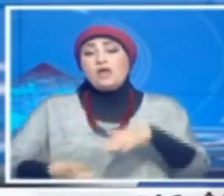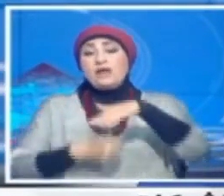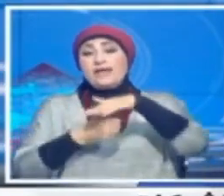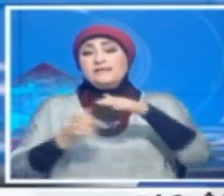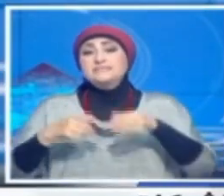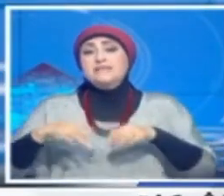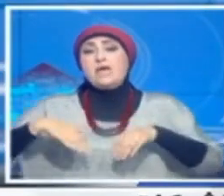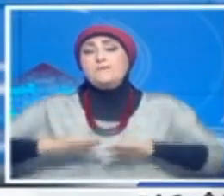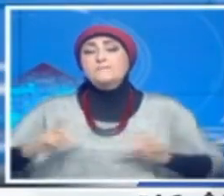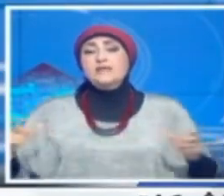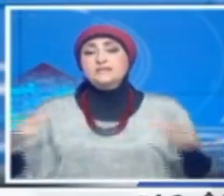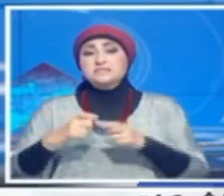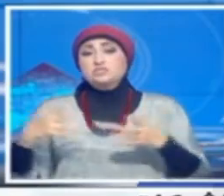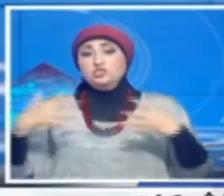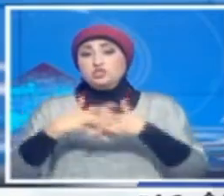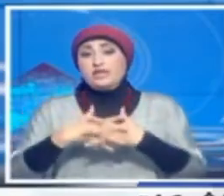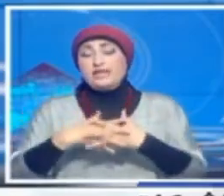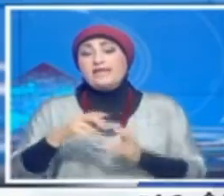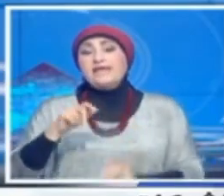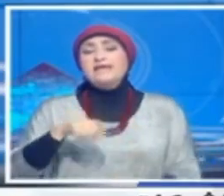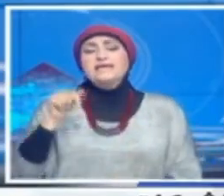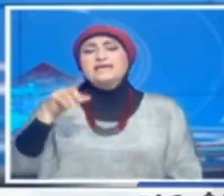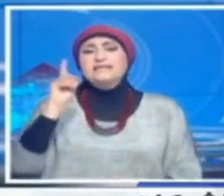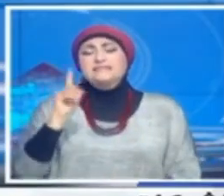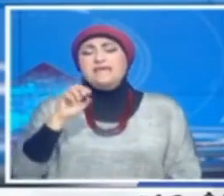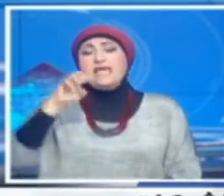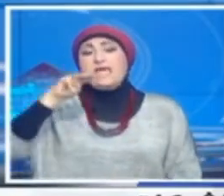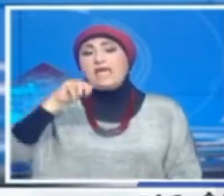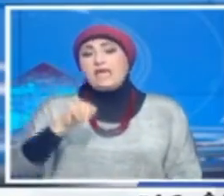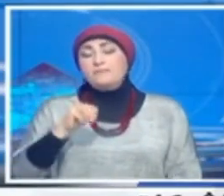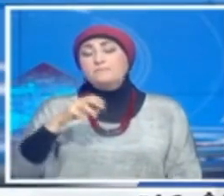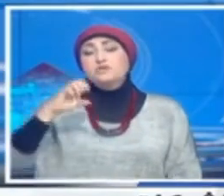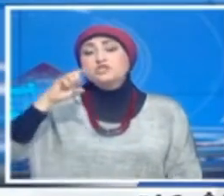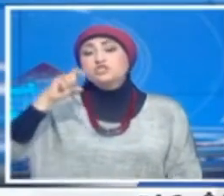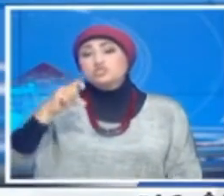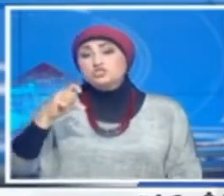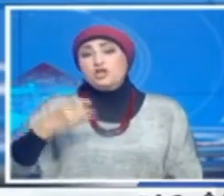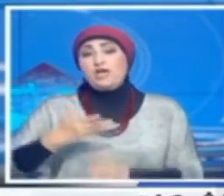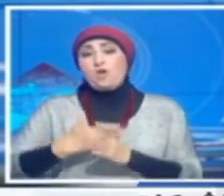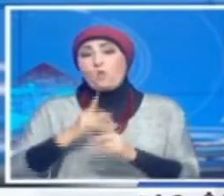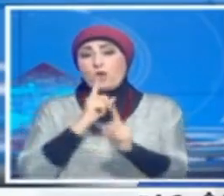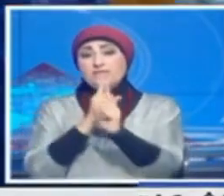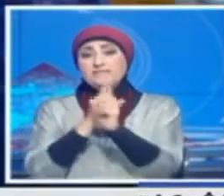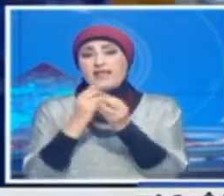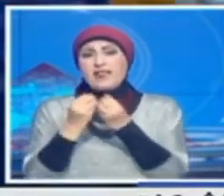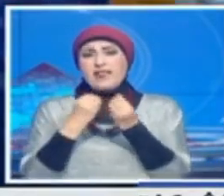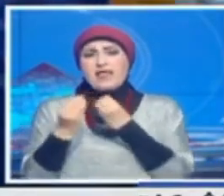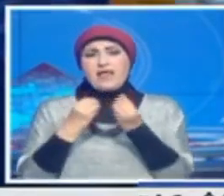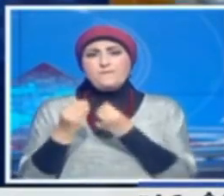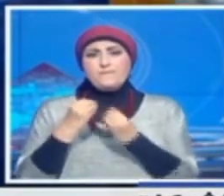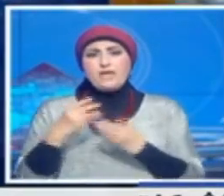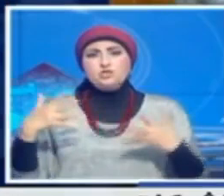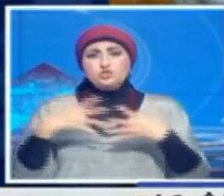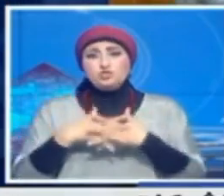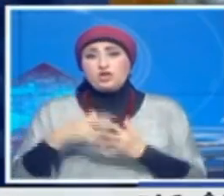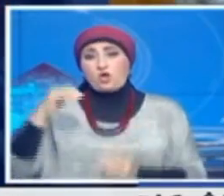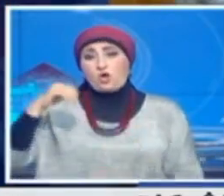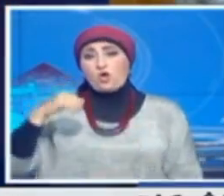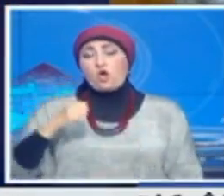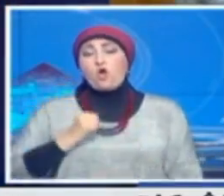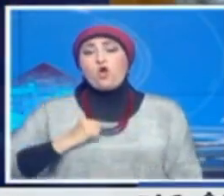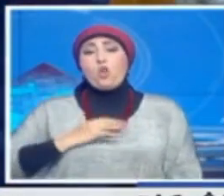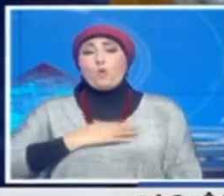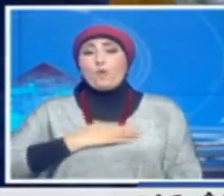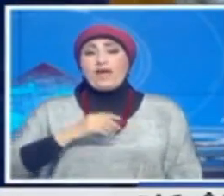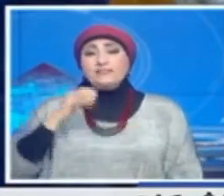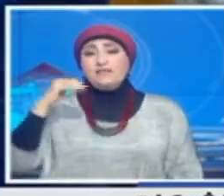إدارة شركة دي إم جي موري الألمانية، وتم خلال اللقاء مناقشة إمكانية التعاون بين شركة حلوان